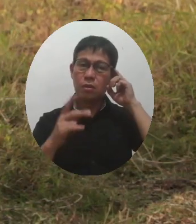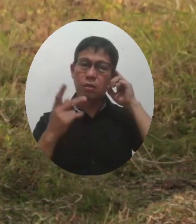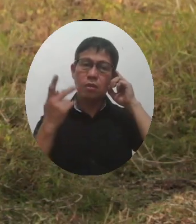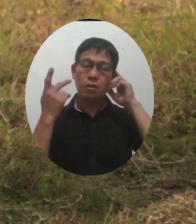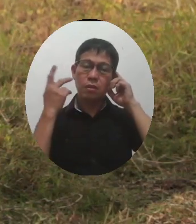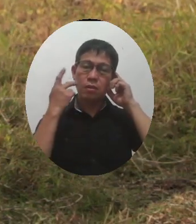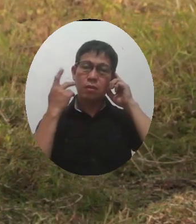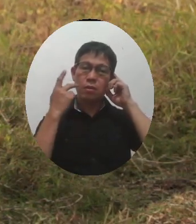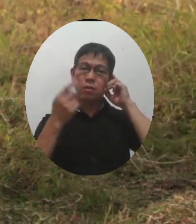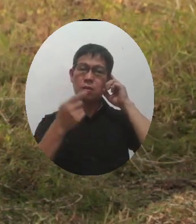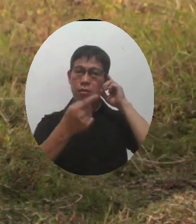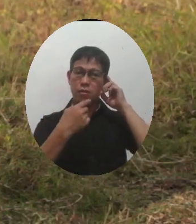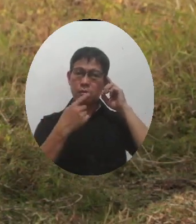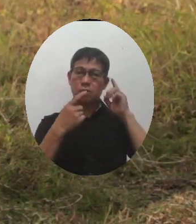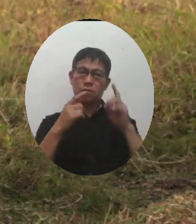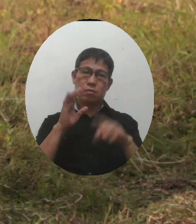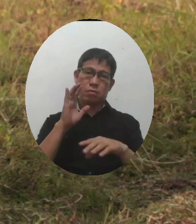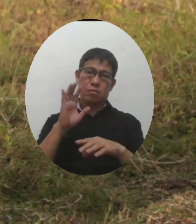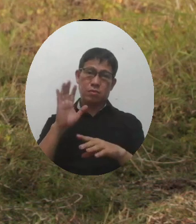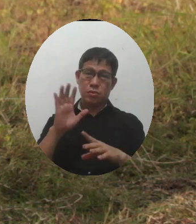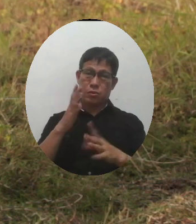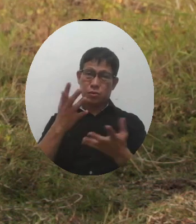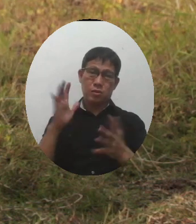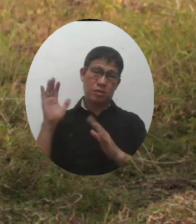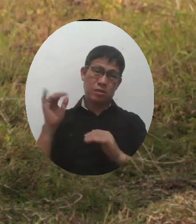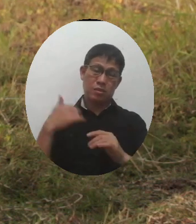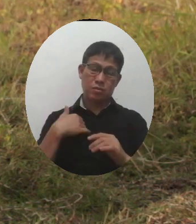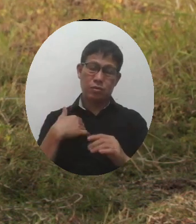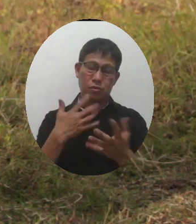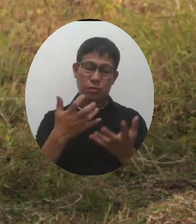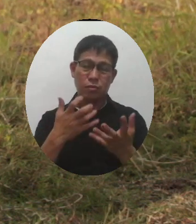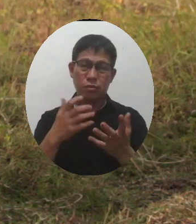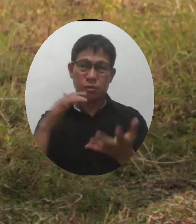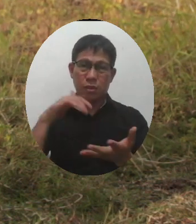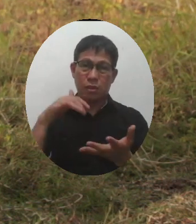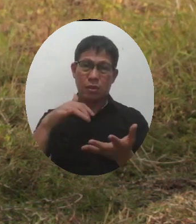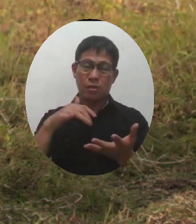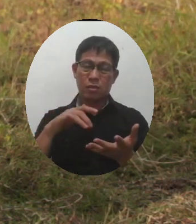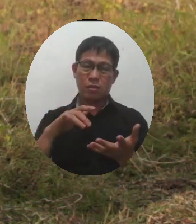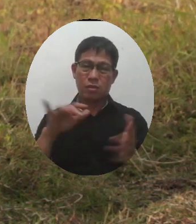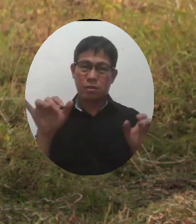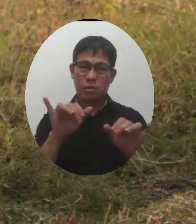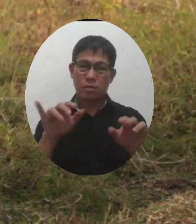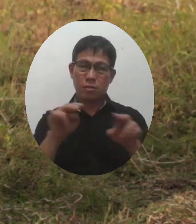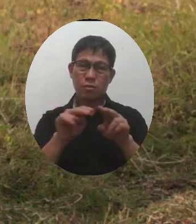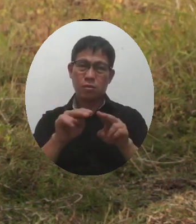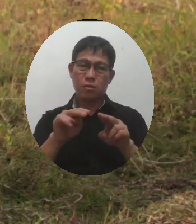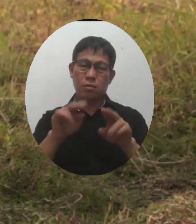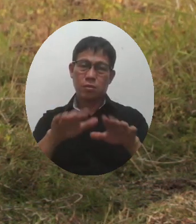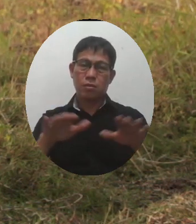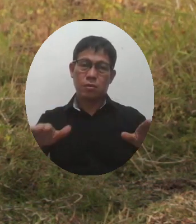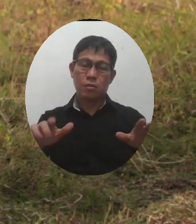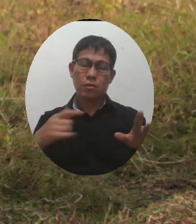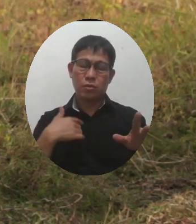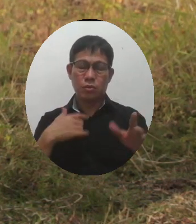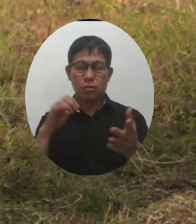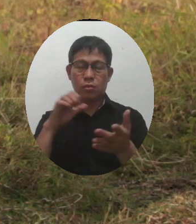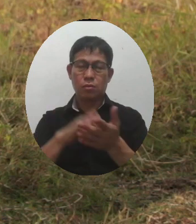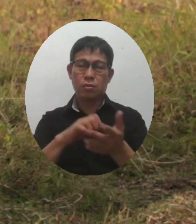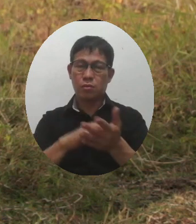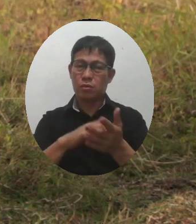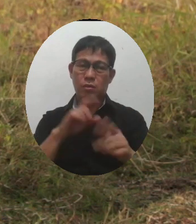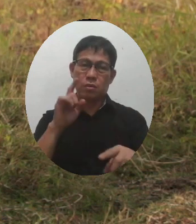Pangarap ko po kasi talaga is makapag-aral siya ng parang normal na bata. So tinry ko po siyang i-enroll pero talagang hindi po